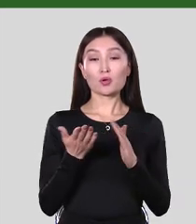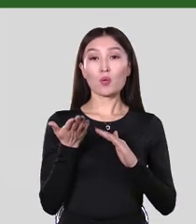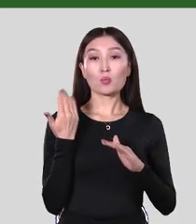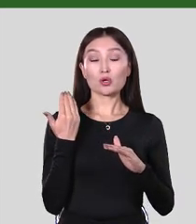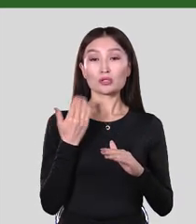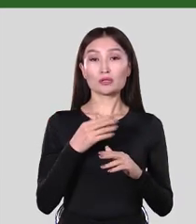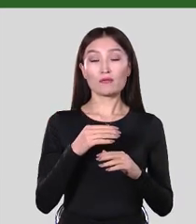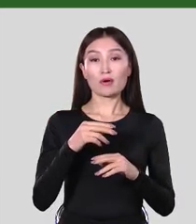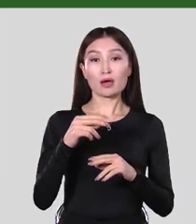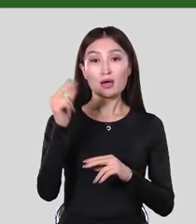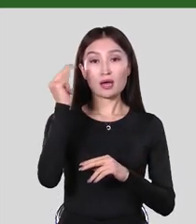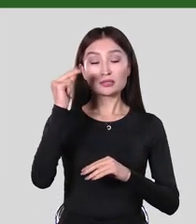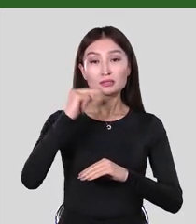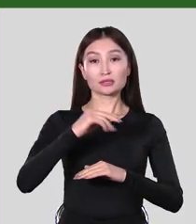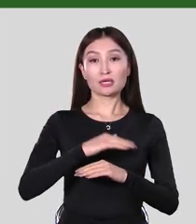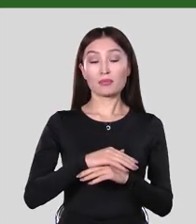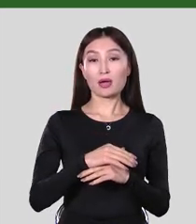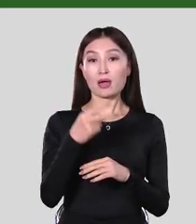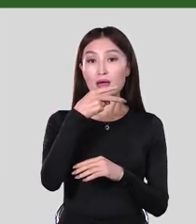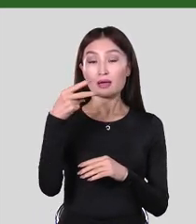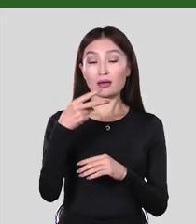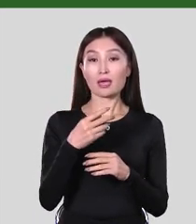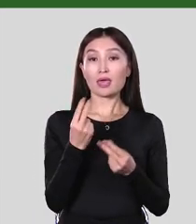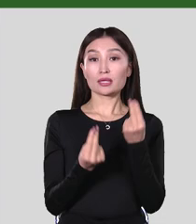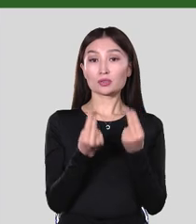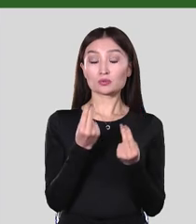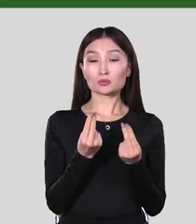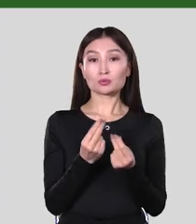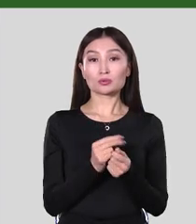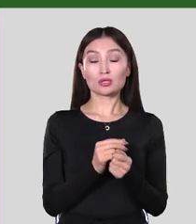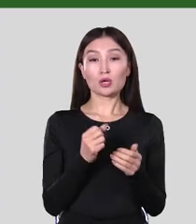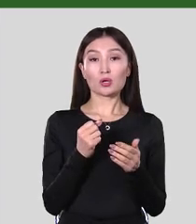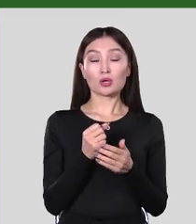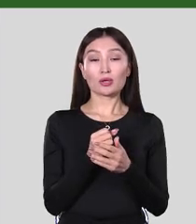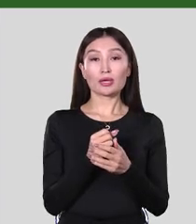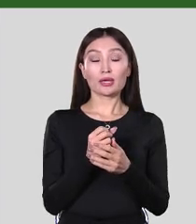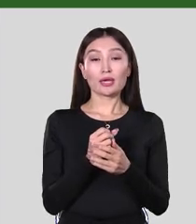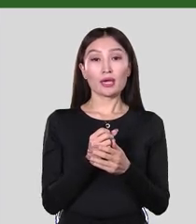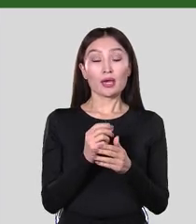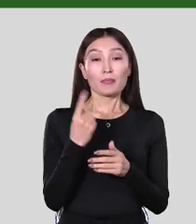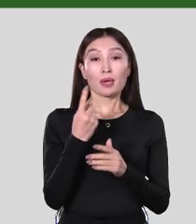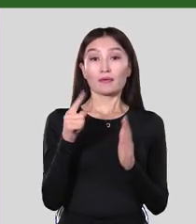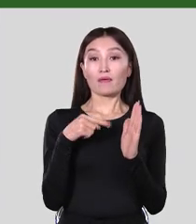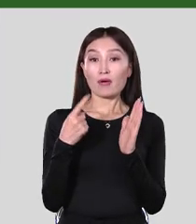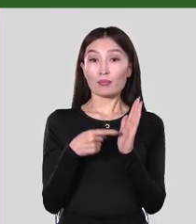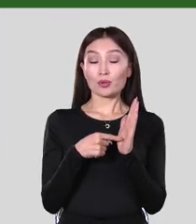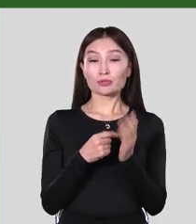пройденного на уроке материала. Предлагаю вам игру «Донетки». Итак, первый